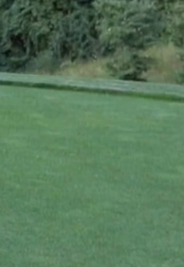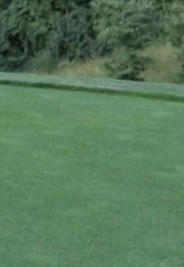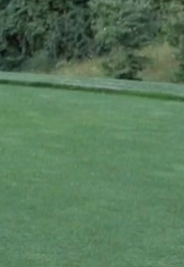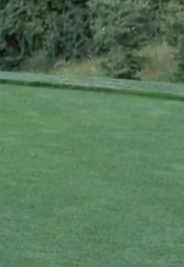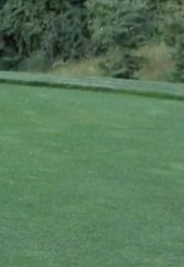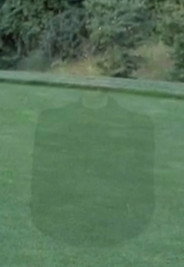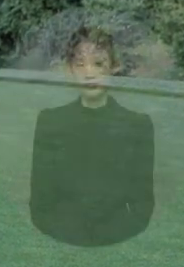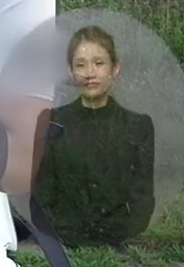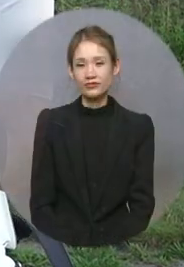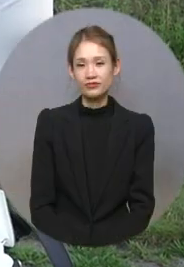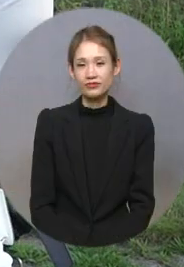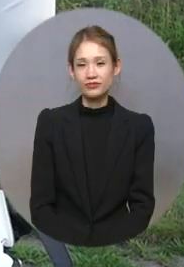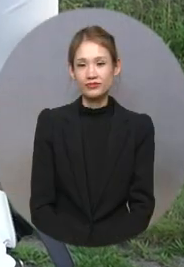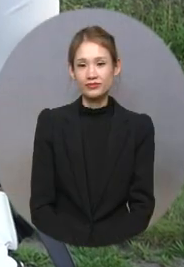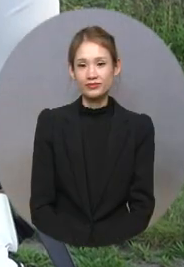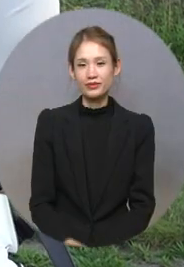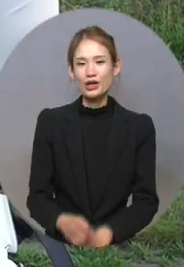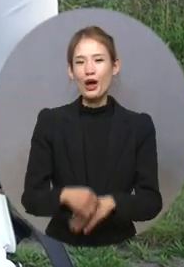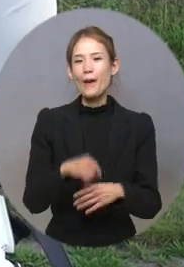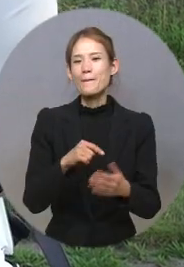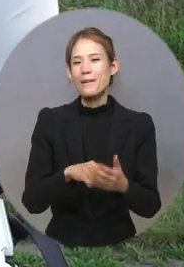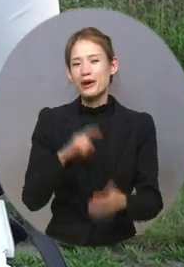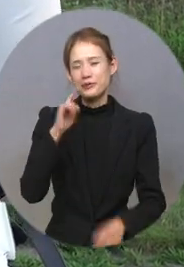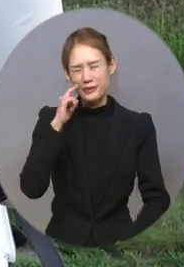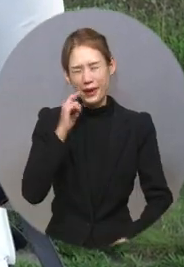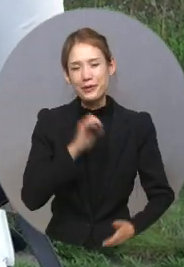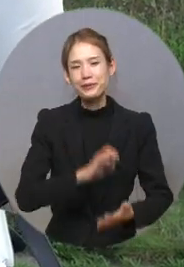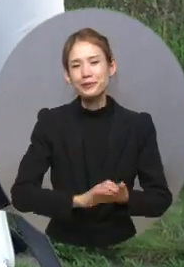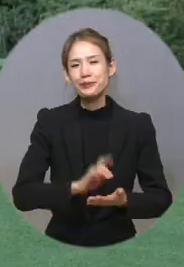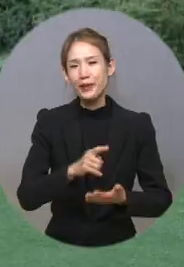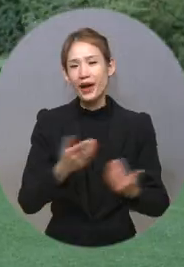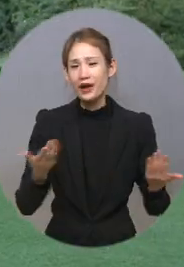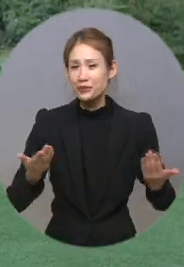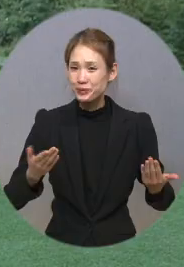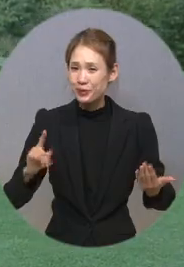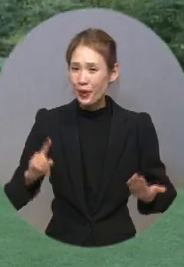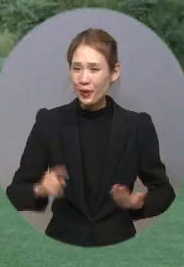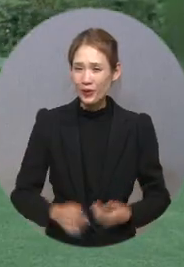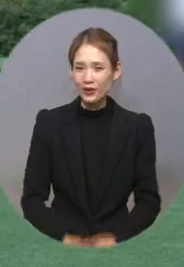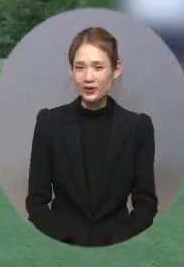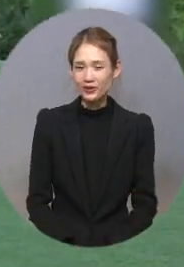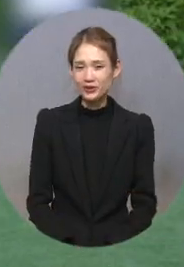아! 마음을 곱게 써야지, 사람이. 이게 뭐 3.1이고?